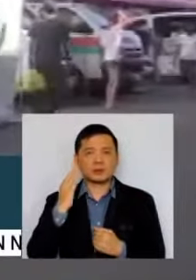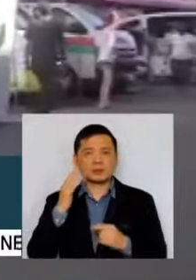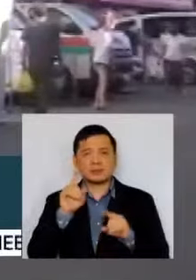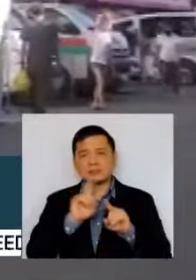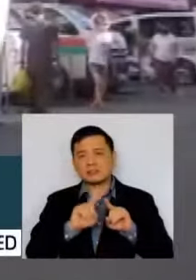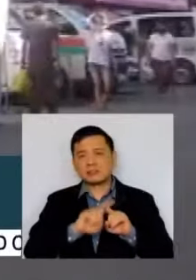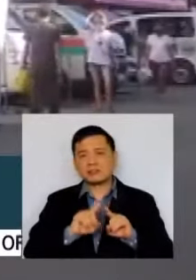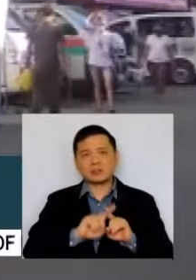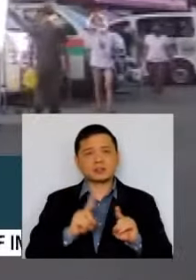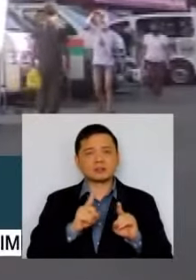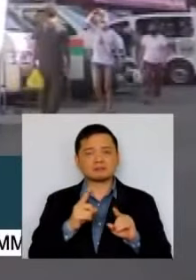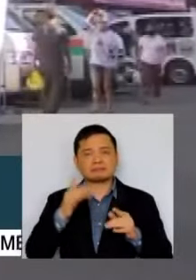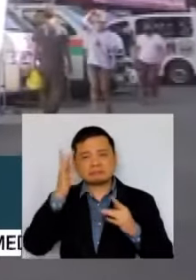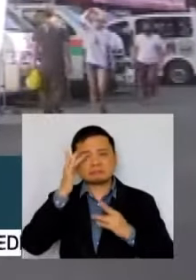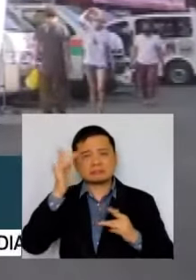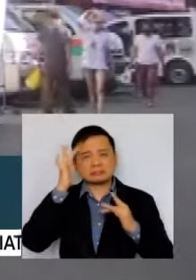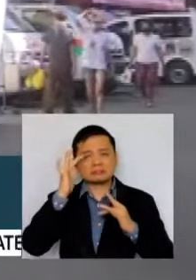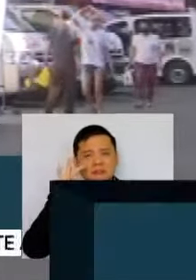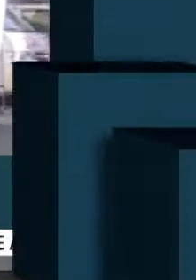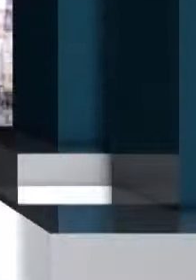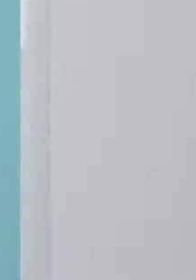One Hospital Command Center.